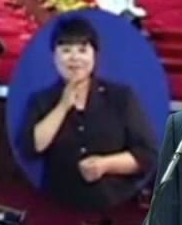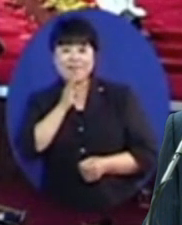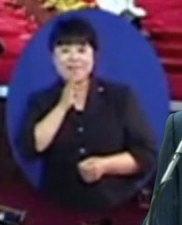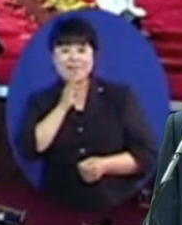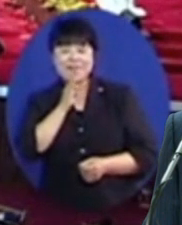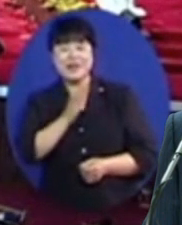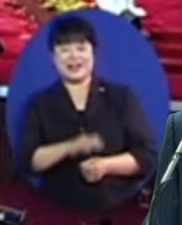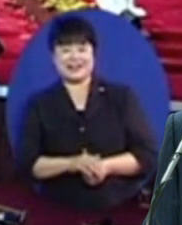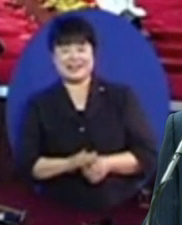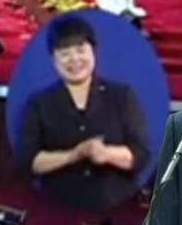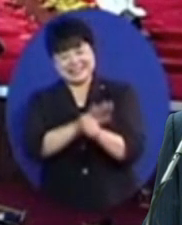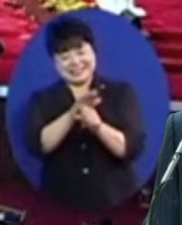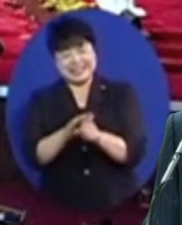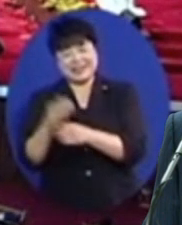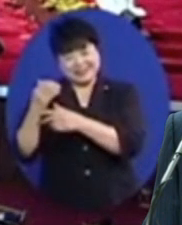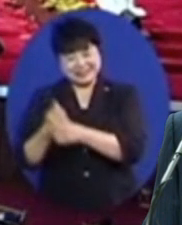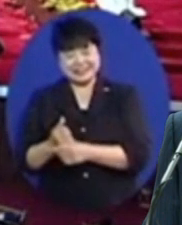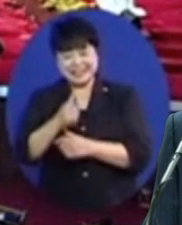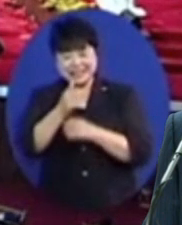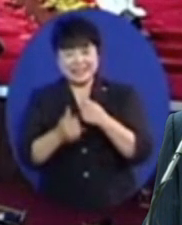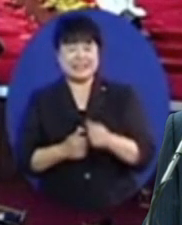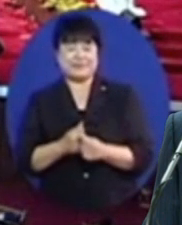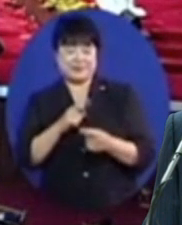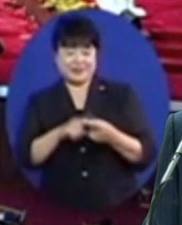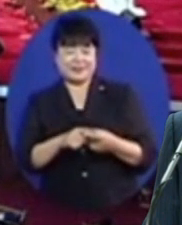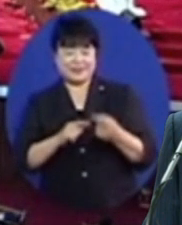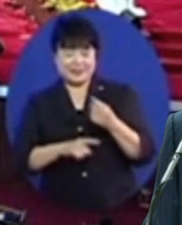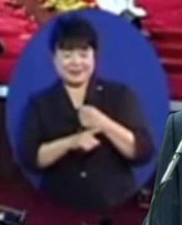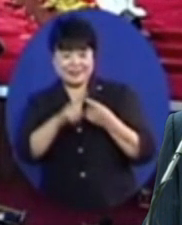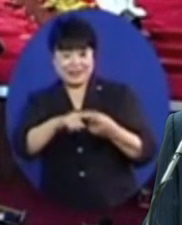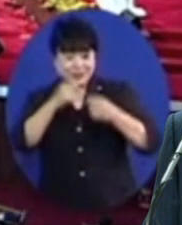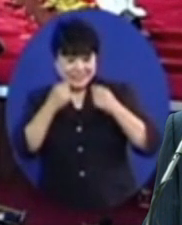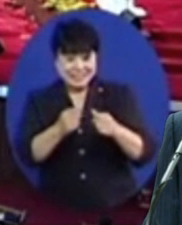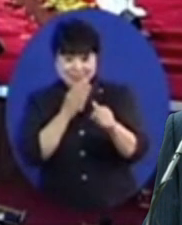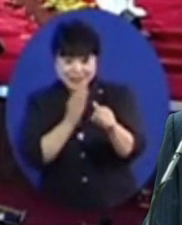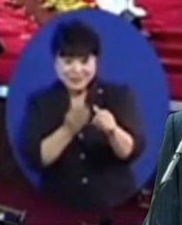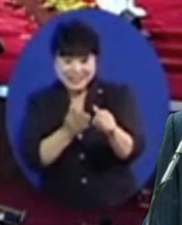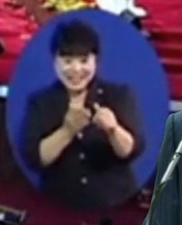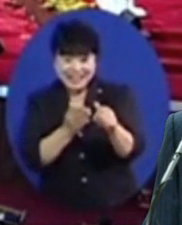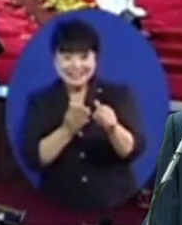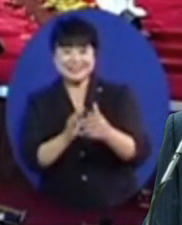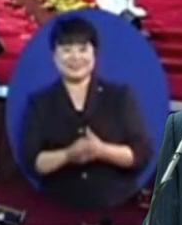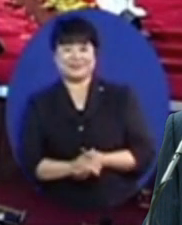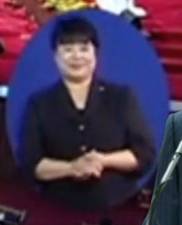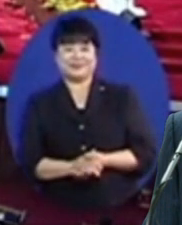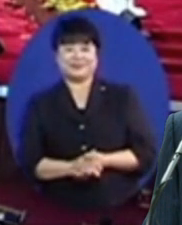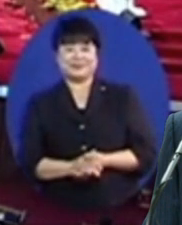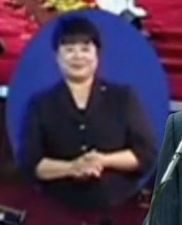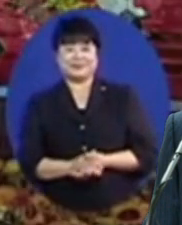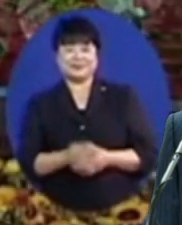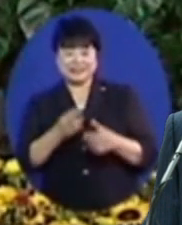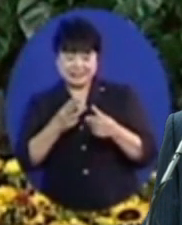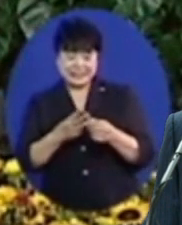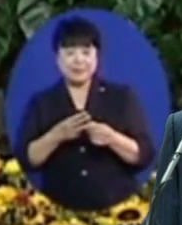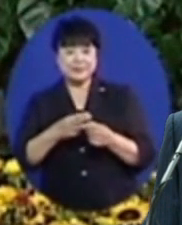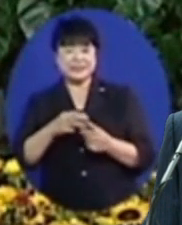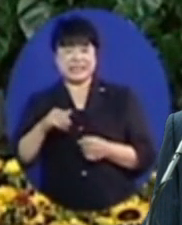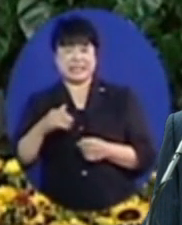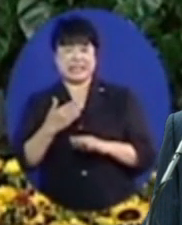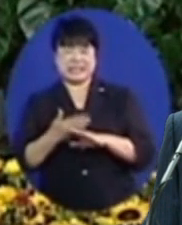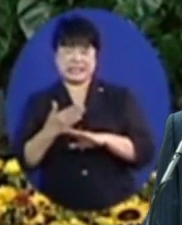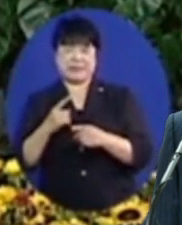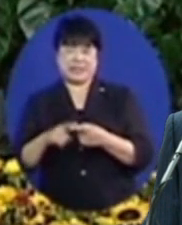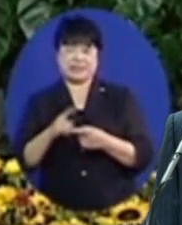정말 사랑하고 의지하고 하나님 뜻대로 살아야 되겠습니다. 제3자에 대해서 이야기하기는 쉽습니다.